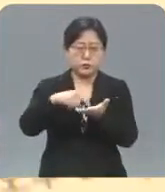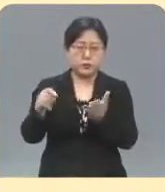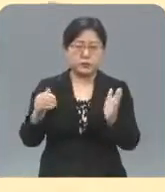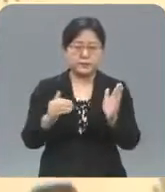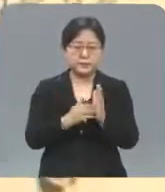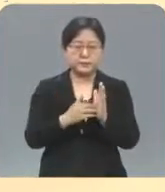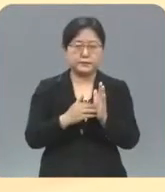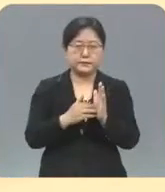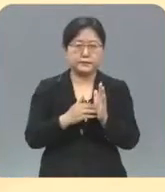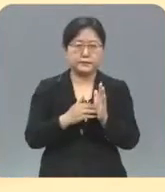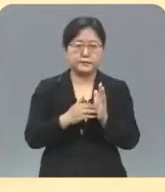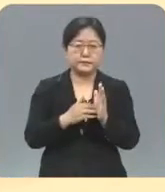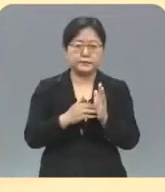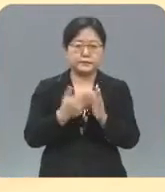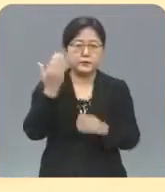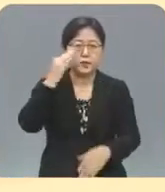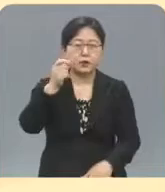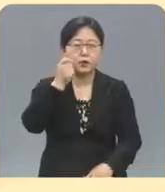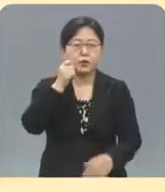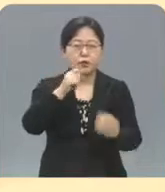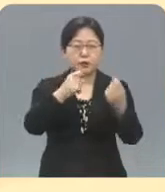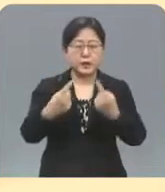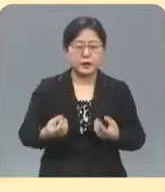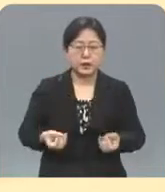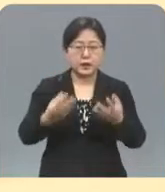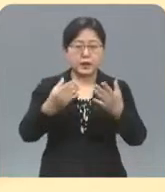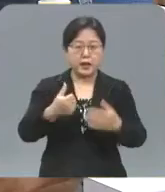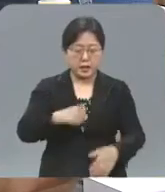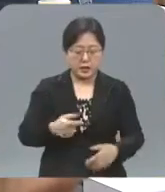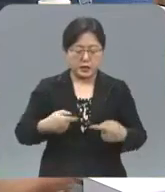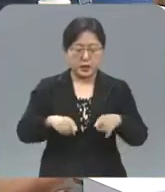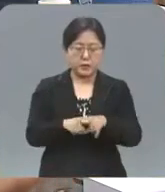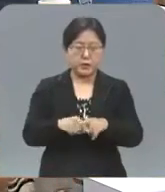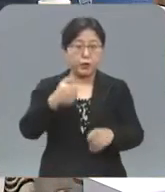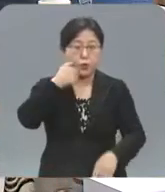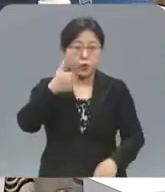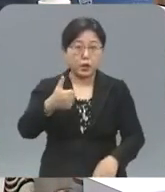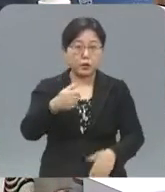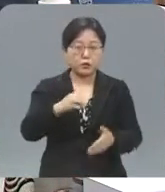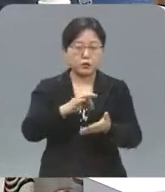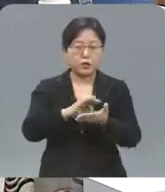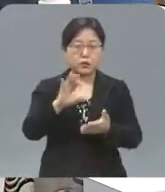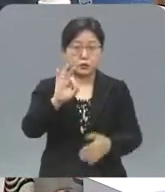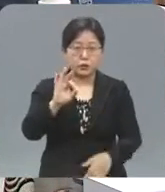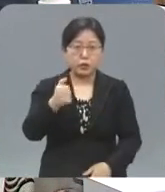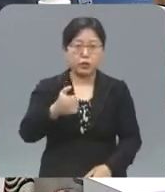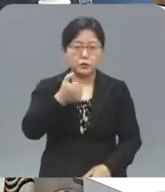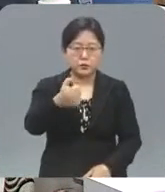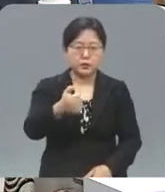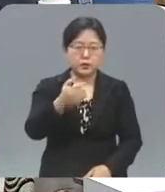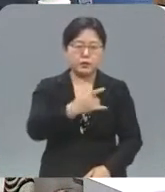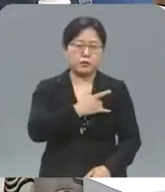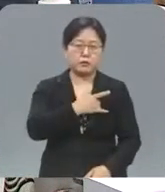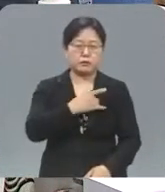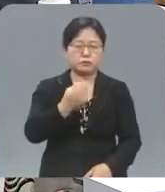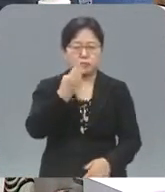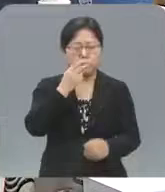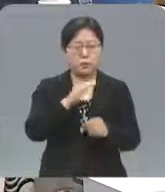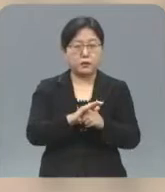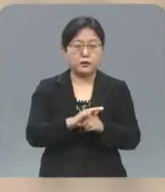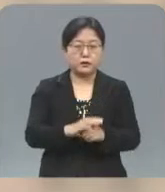메시지를 보냈습니다. 최근 할인 행사에 맞춰 아들과 함께 5달치 이용료 50만 원을 낸 회원은 어이가